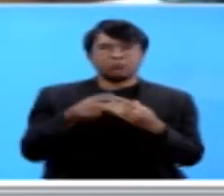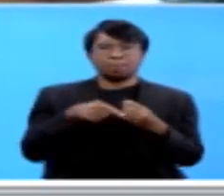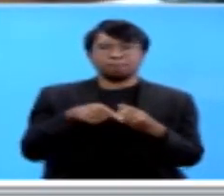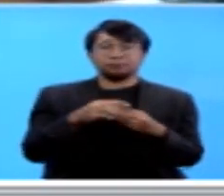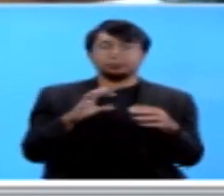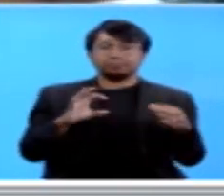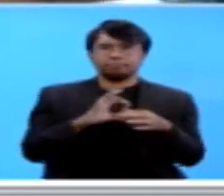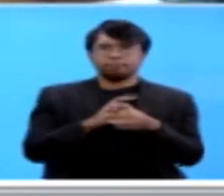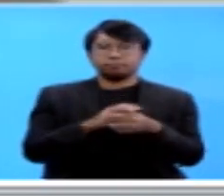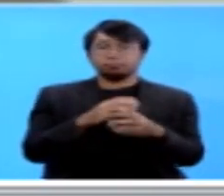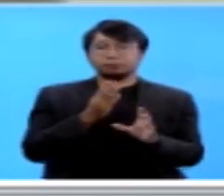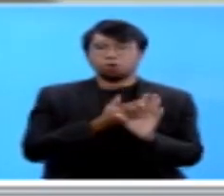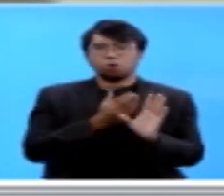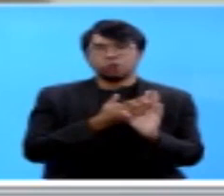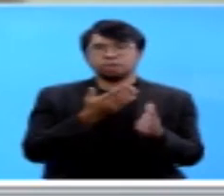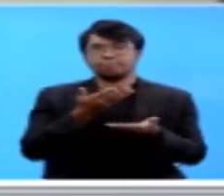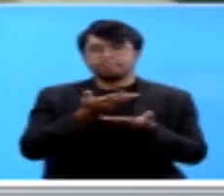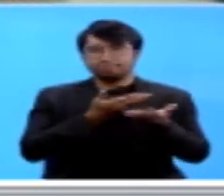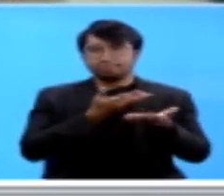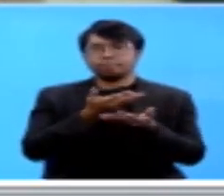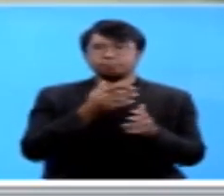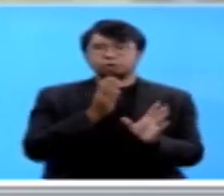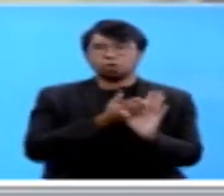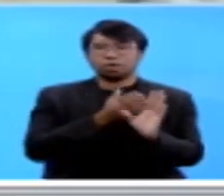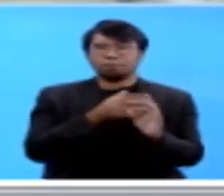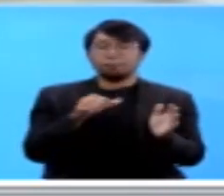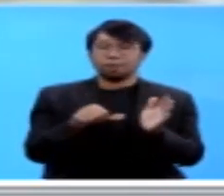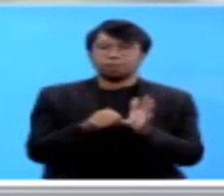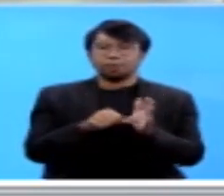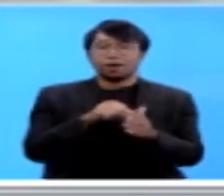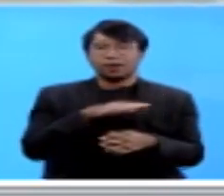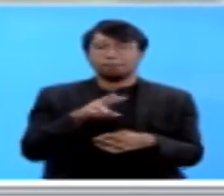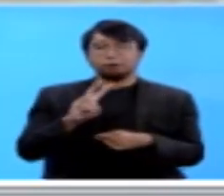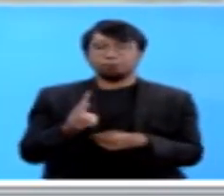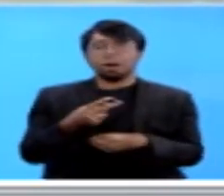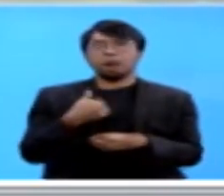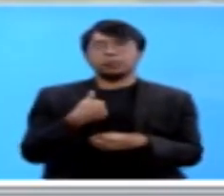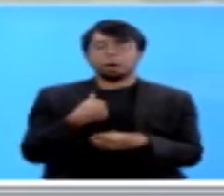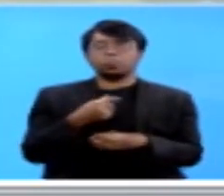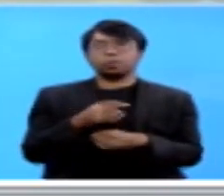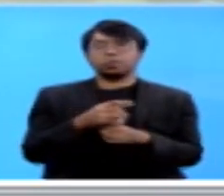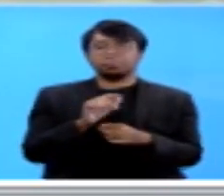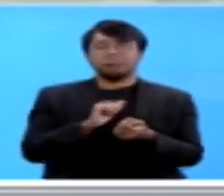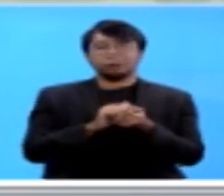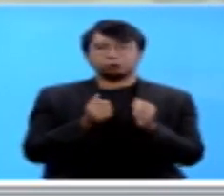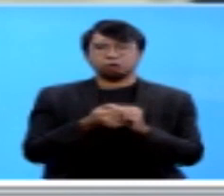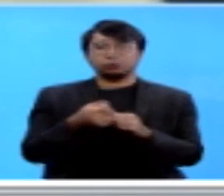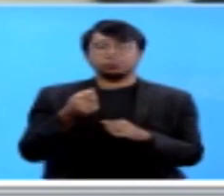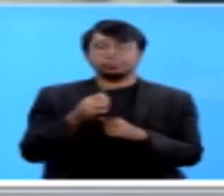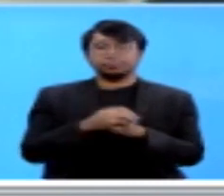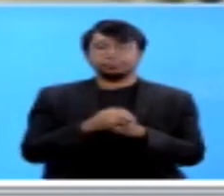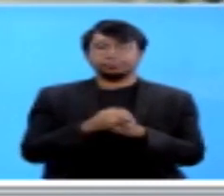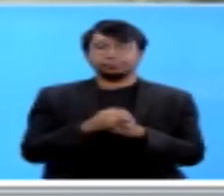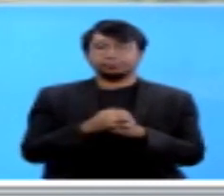dengan psikolog. Nah, membantulah anak ini untuk berubah. Tapi saya nggak tahu ya di dalam kasus ini, karena kita juga belum berkontak